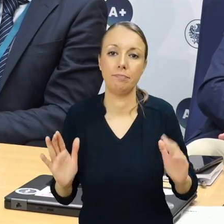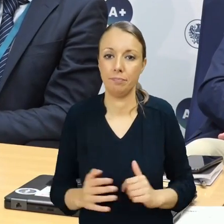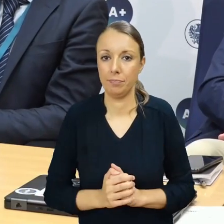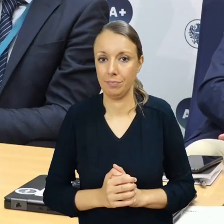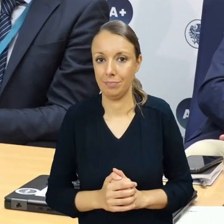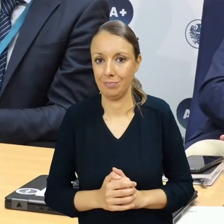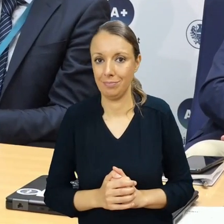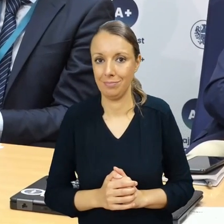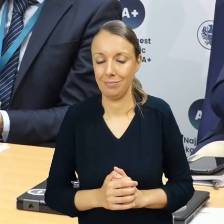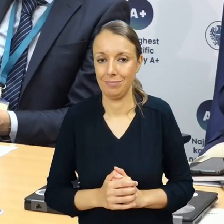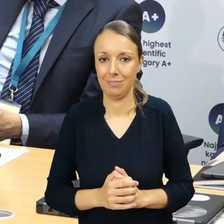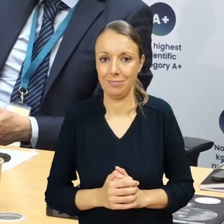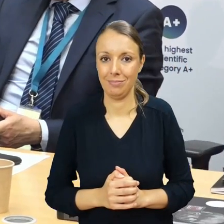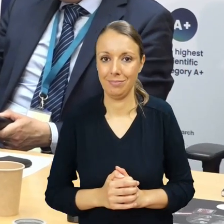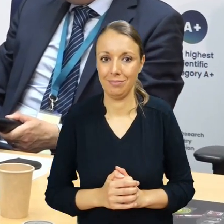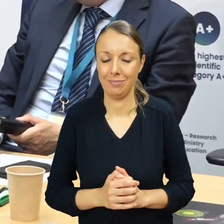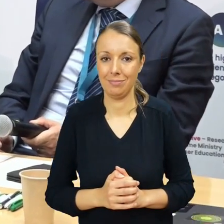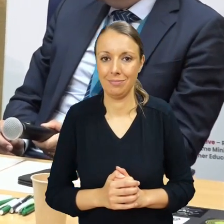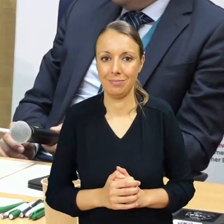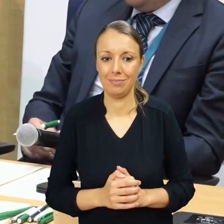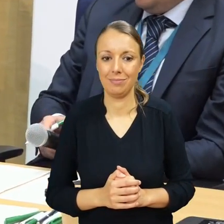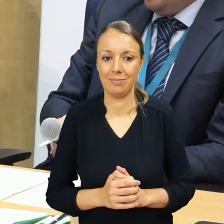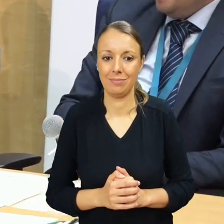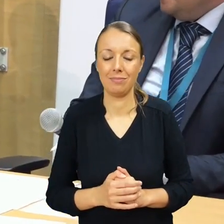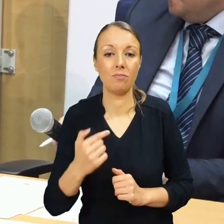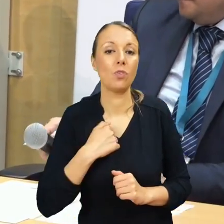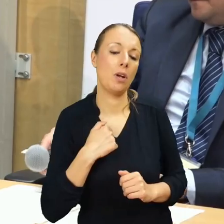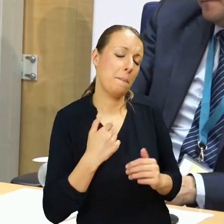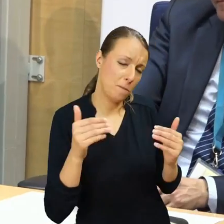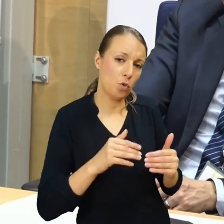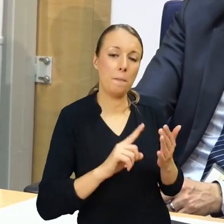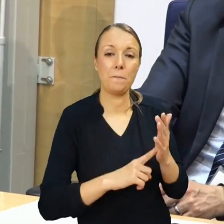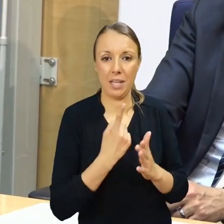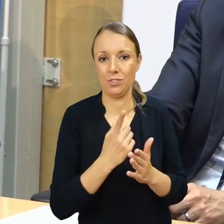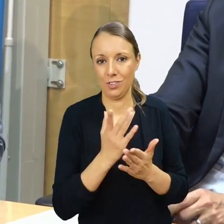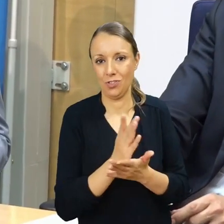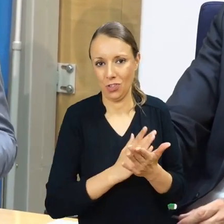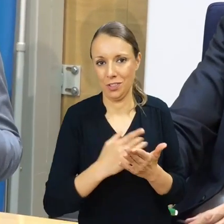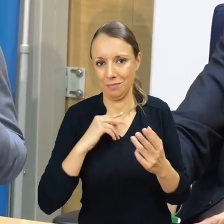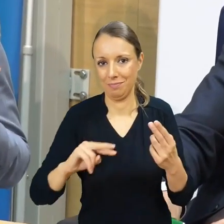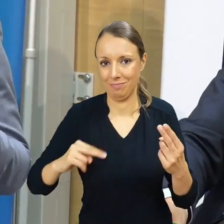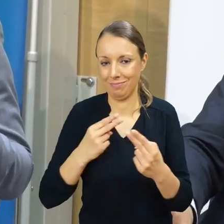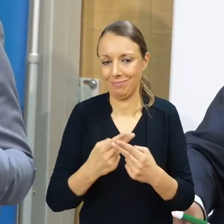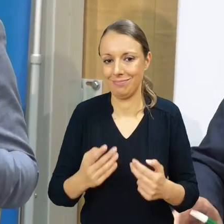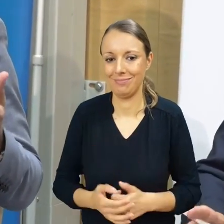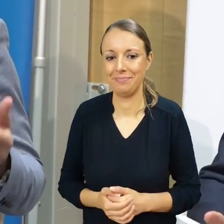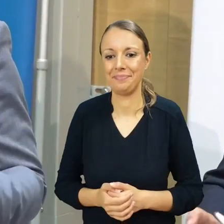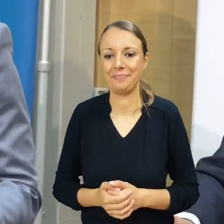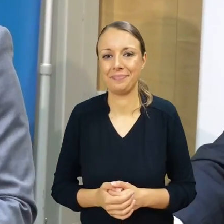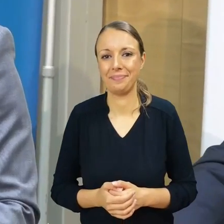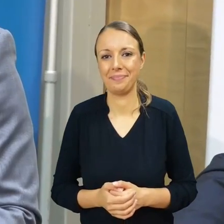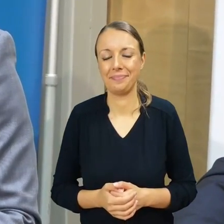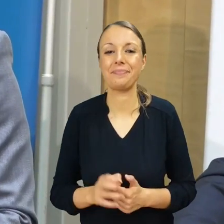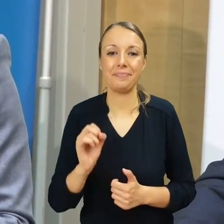terminie udostępnienia. Może najpierw do tej pierwszej kwestii. Tutaj rzeczywiście jest fakt niezaprzeczalny, że